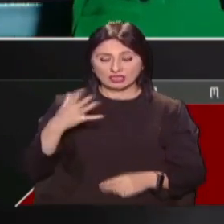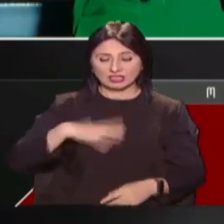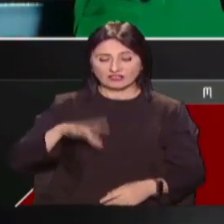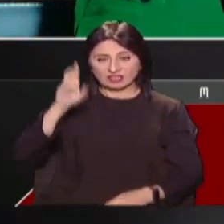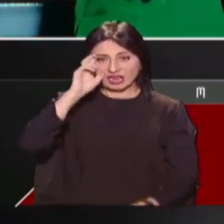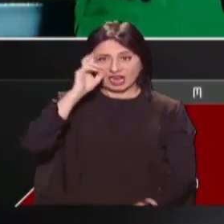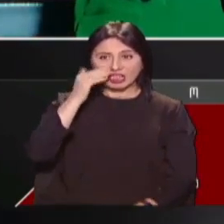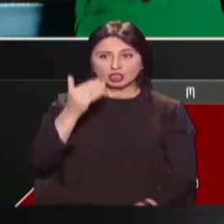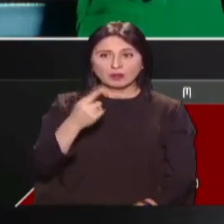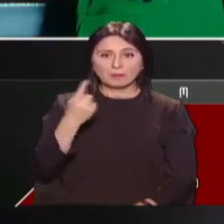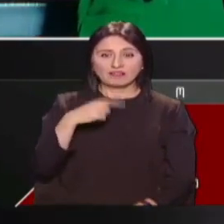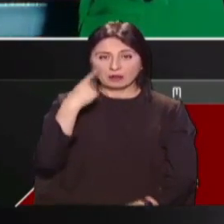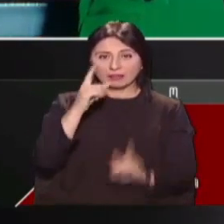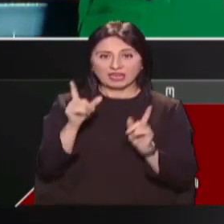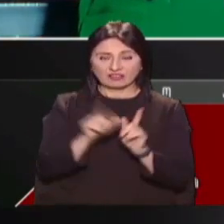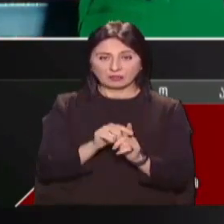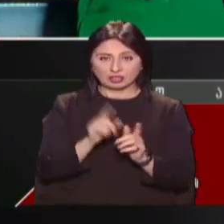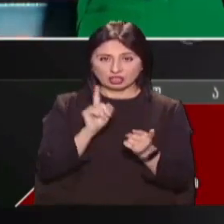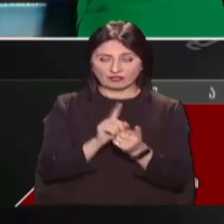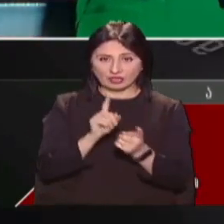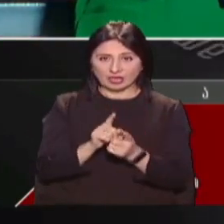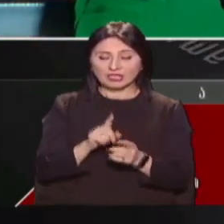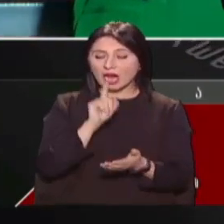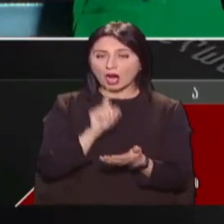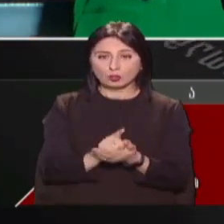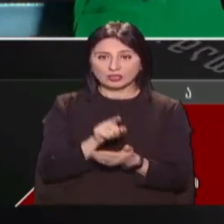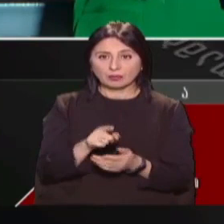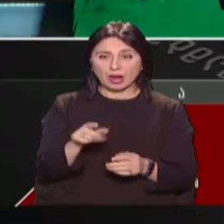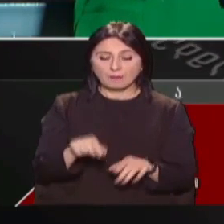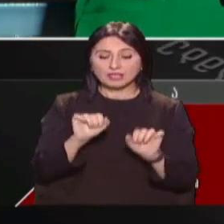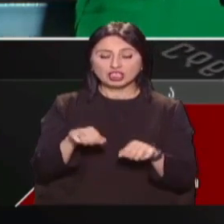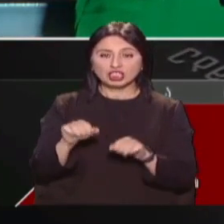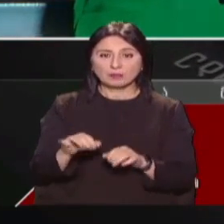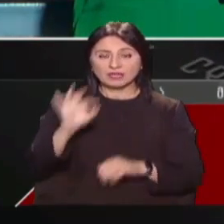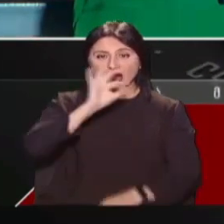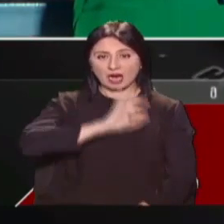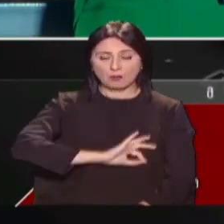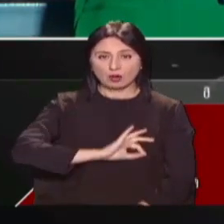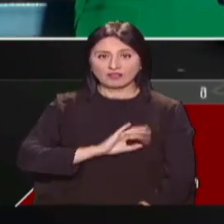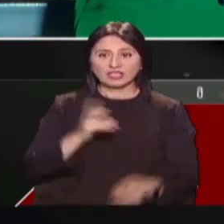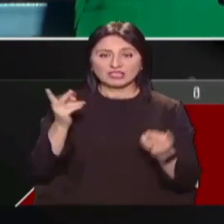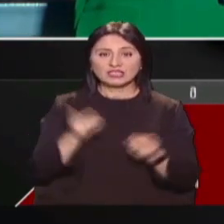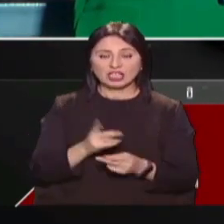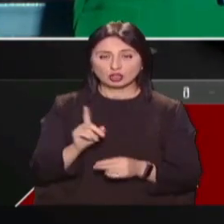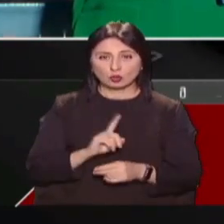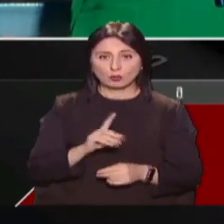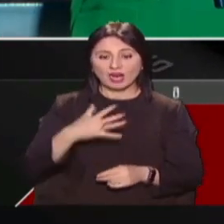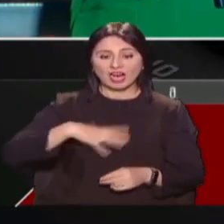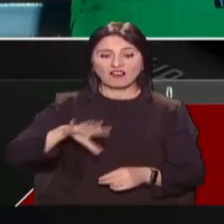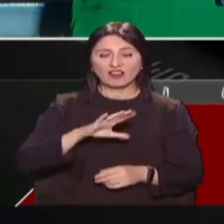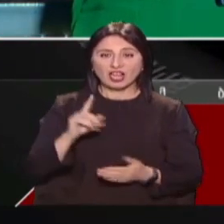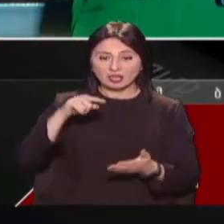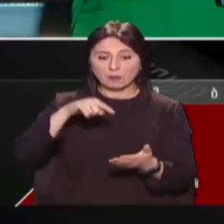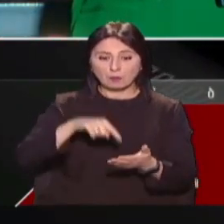საქართველოს ხელისუფლების პირველ პირებთან შეხვედრაზე, რომ აუცილებელი ამ შესაძლებლობის გამოყენება, საჭიროა რომ ქვეყანა